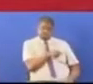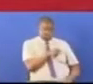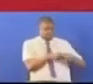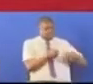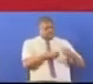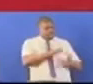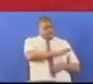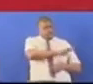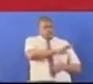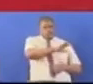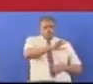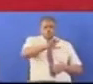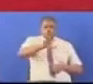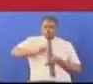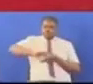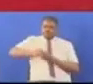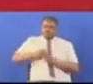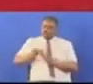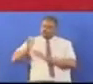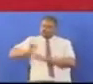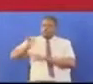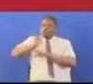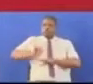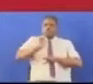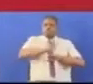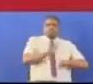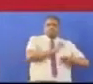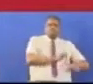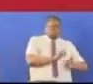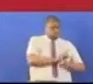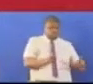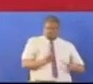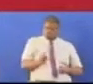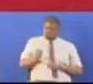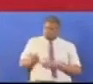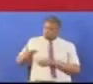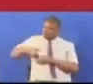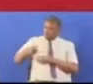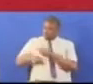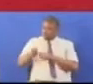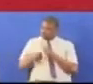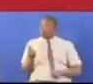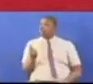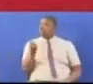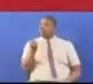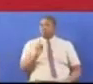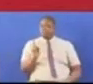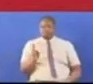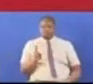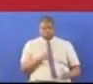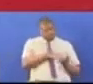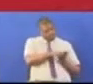kimkakati na si swala tu la huu mradi wa bomba la mafuta, lakini pia akaeleza vizuri kabisa